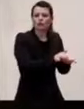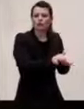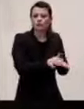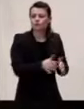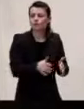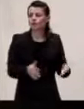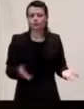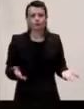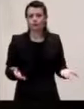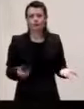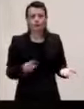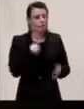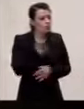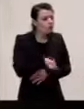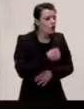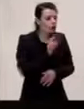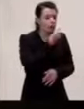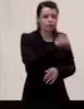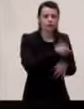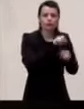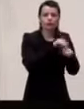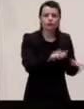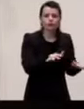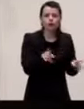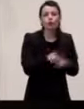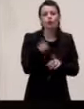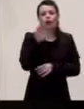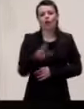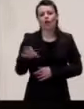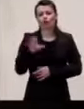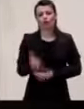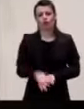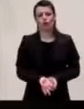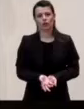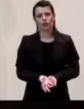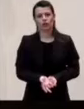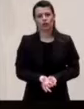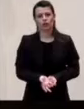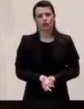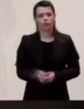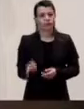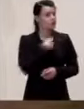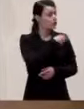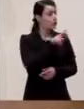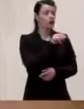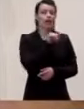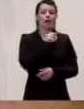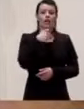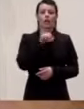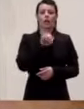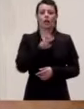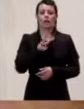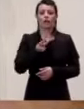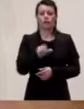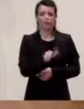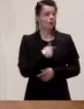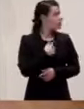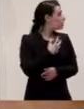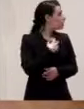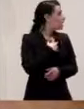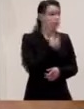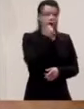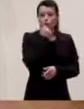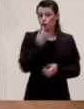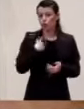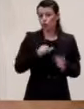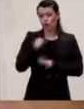all'interno della nostra regione. Maggioni, Rai News. Assessore, buondì, mi scusi la brevità, ma ho una diretta